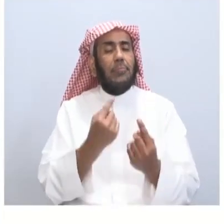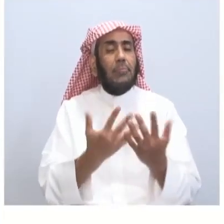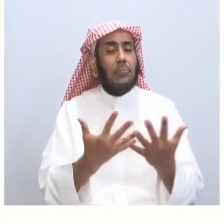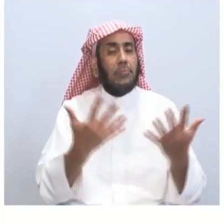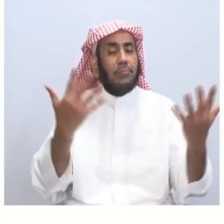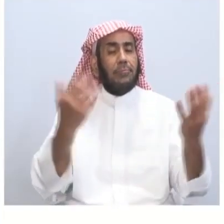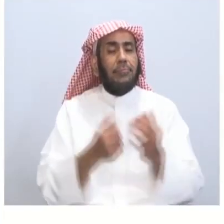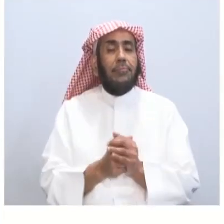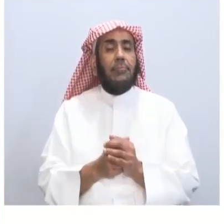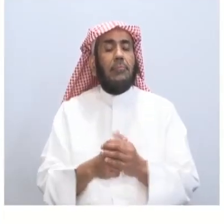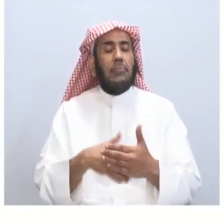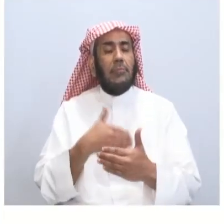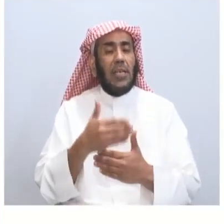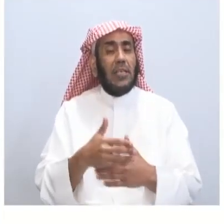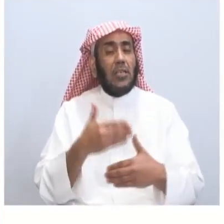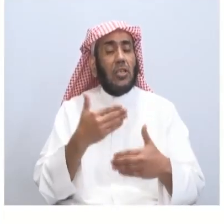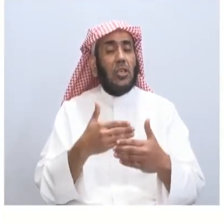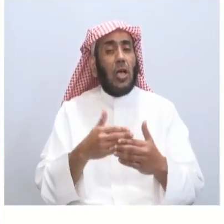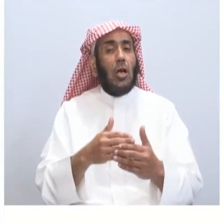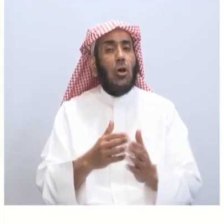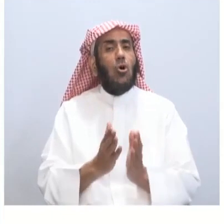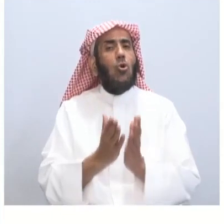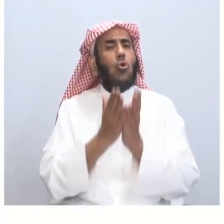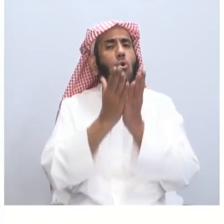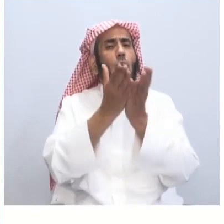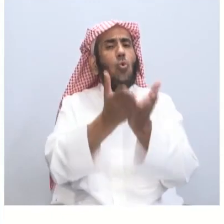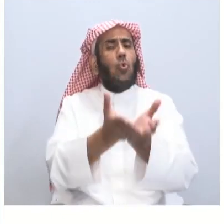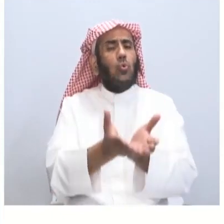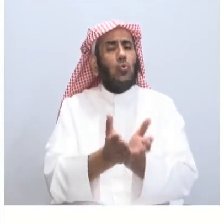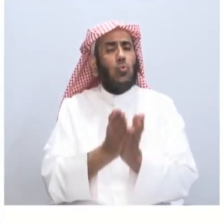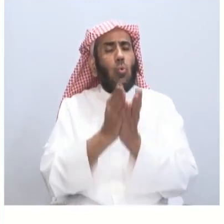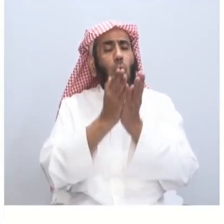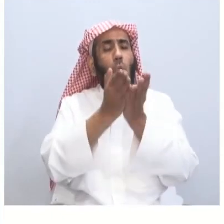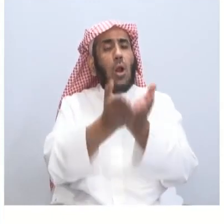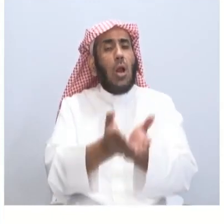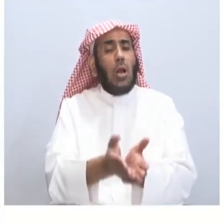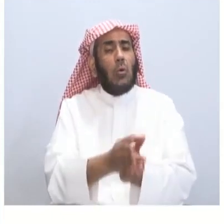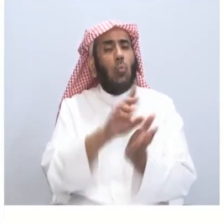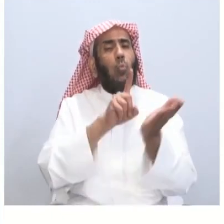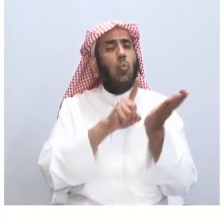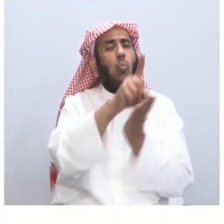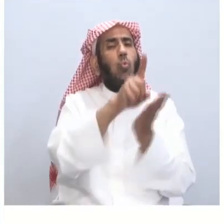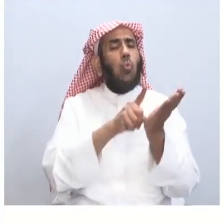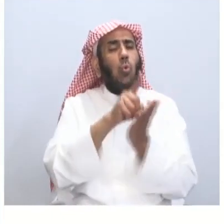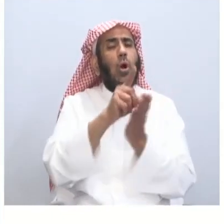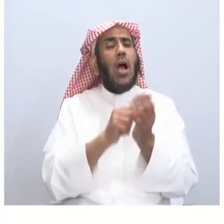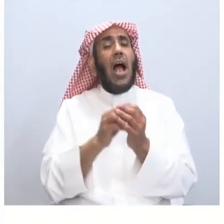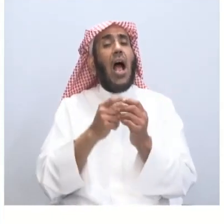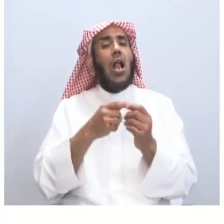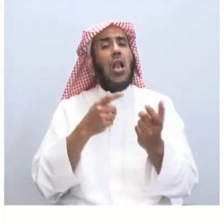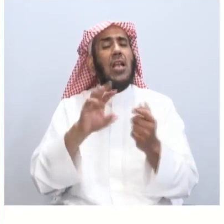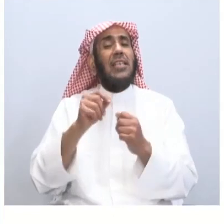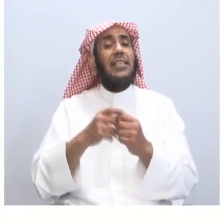المزروعات ناتي لانشاء الاسطول الاسلامي انشاء الاسطول